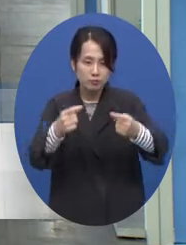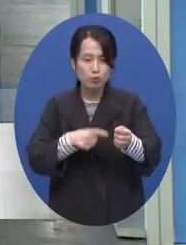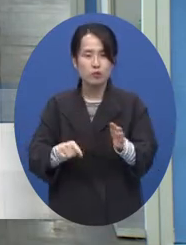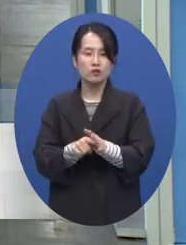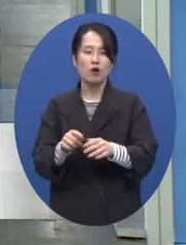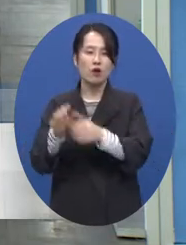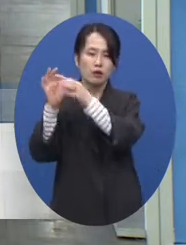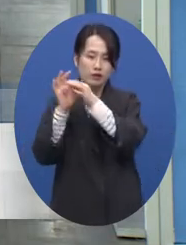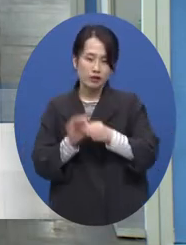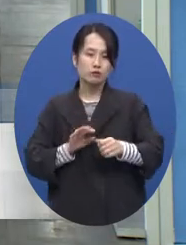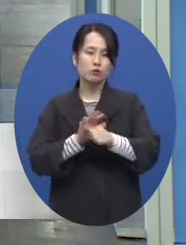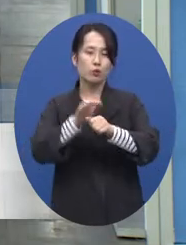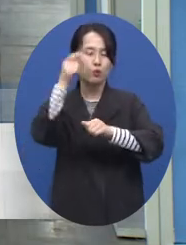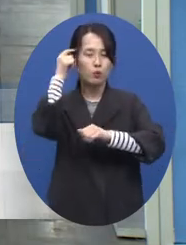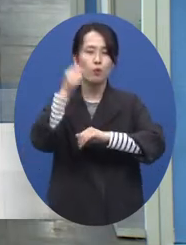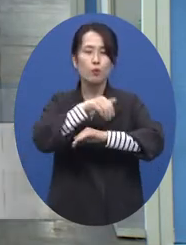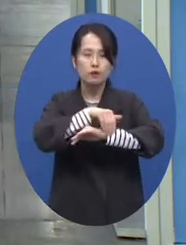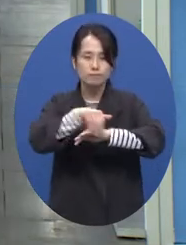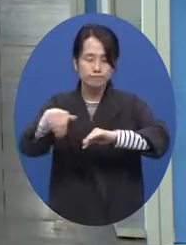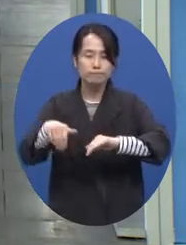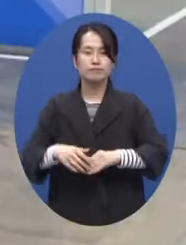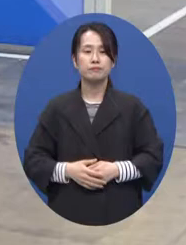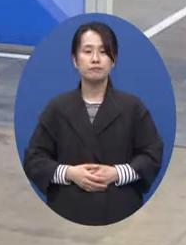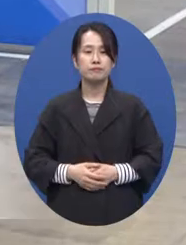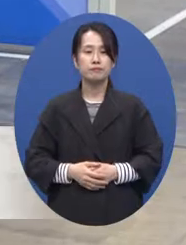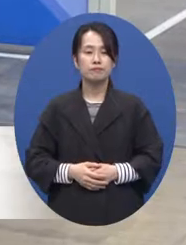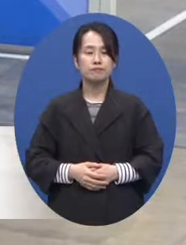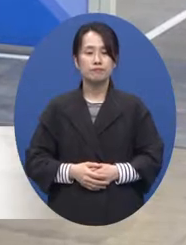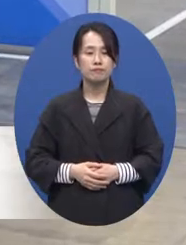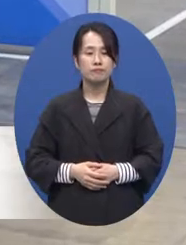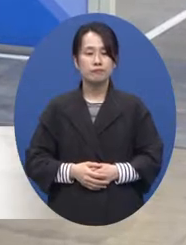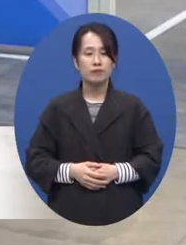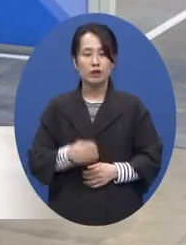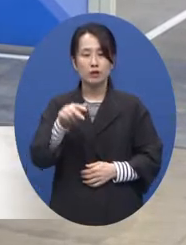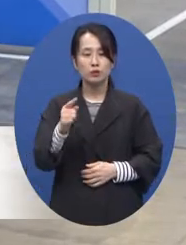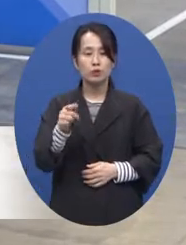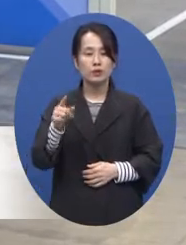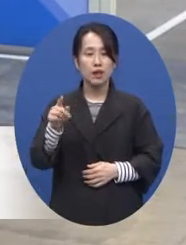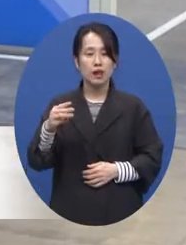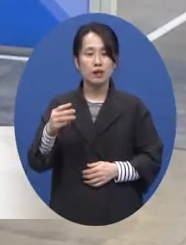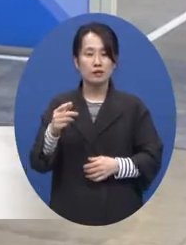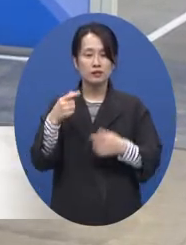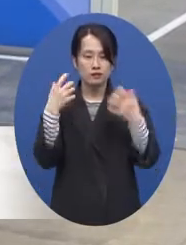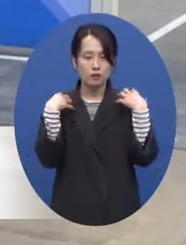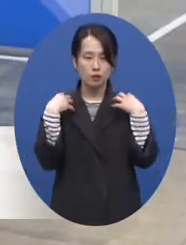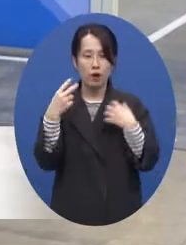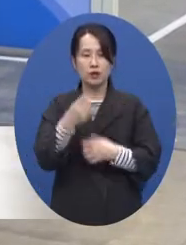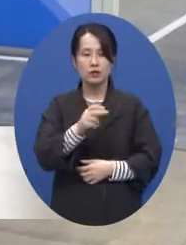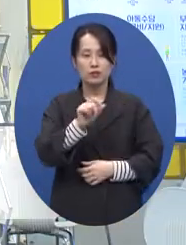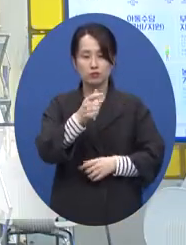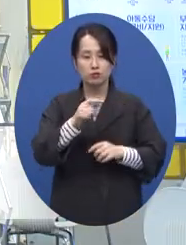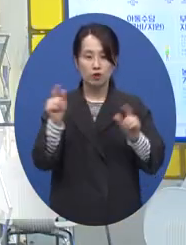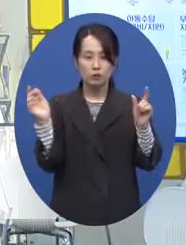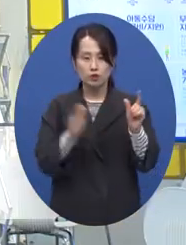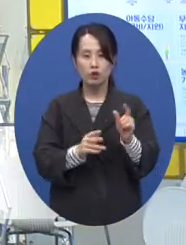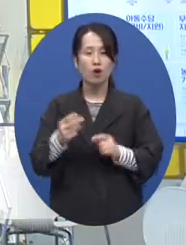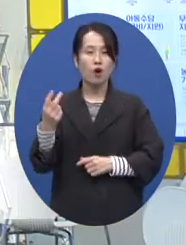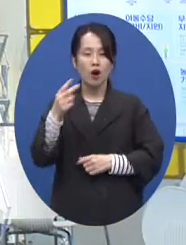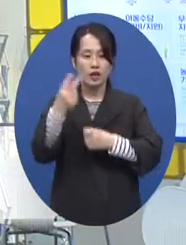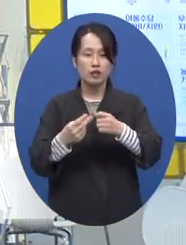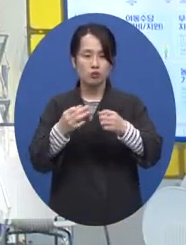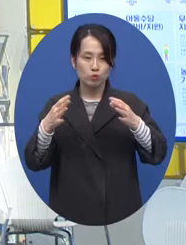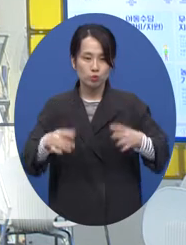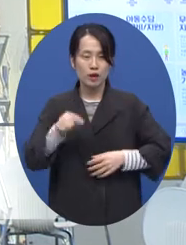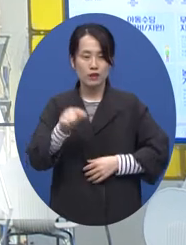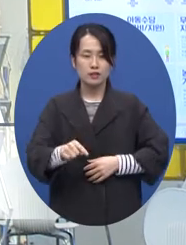있도록 계속 적극적으로 지원할 계획입니다. 경기도는 조달청과 2016년부터 2018년까지 코리아